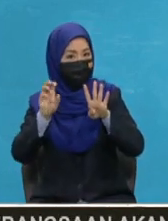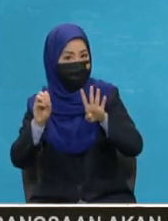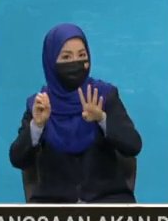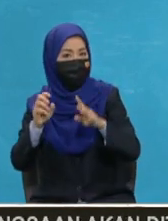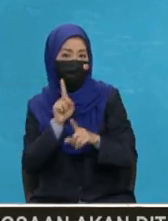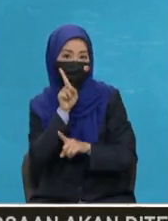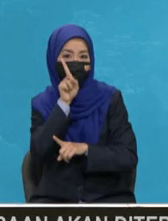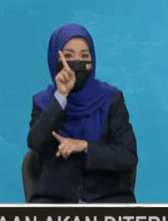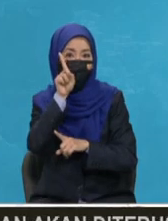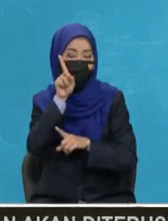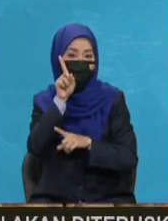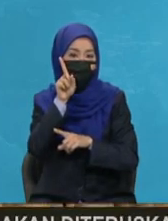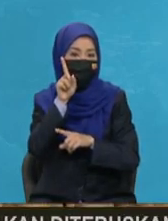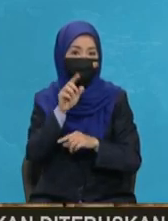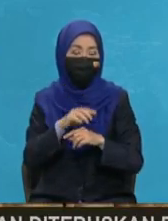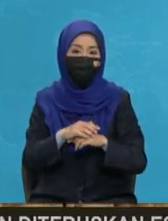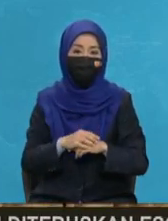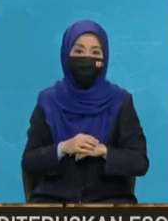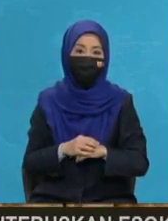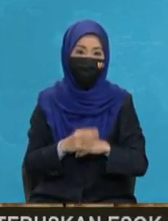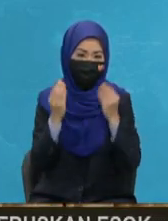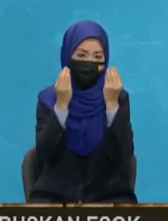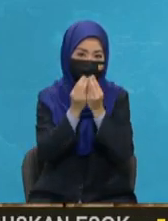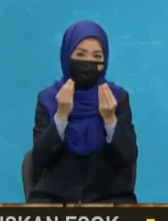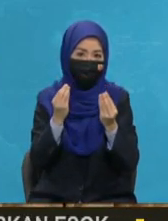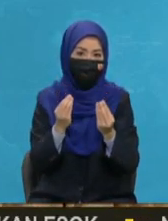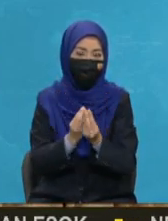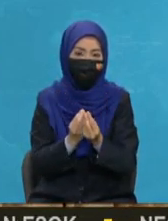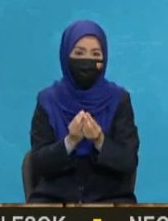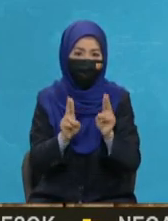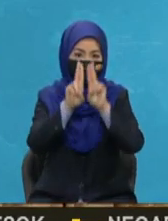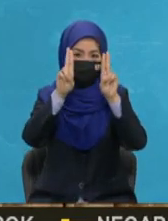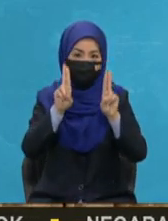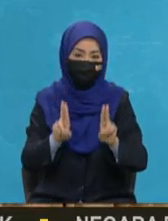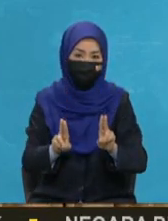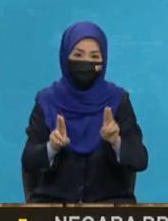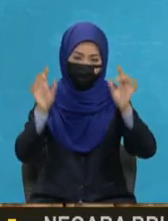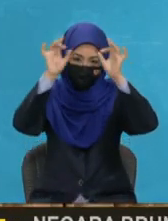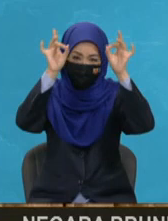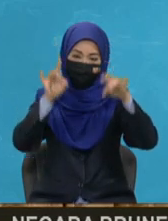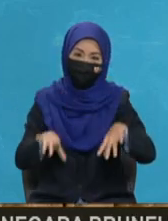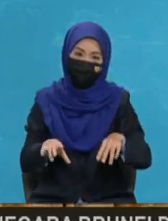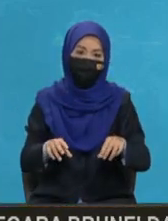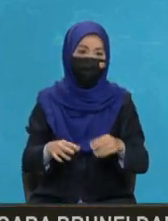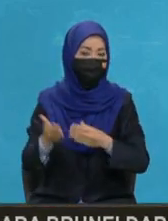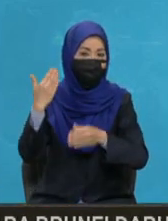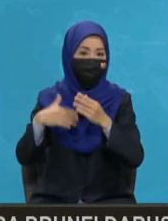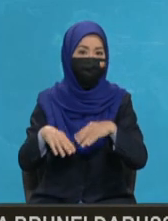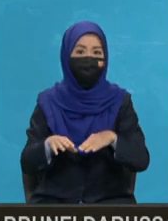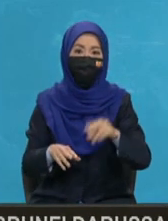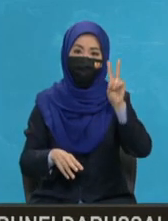sampel telah diuji bagi Wirza Scope 2 membawa jumlah keseluruhan hujan makmal dijalankan sejak Januari 2020